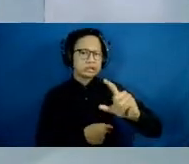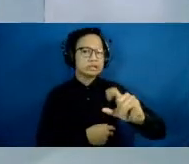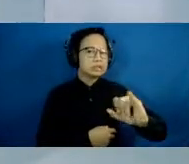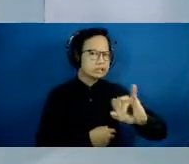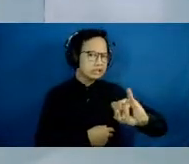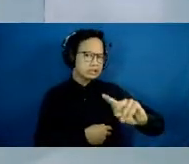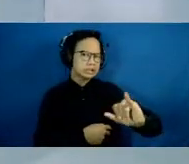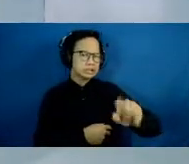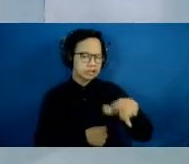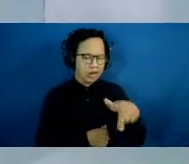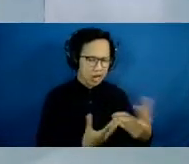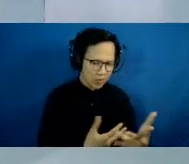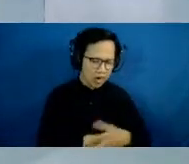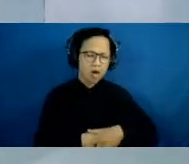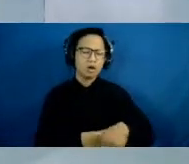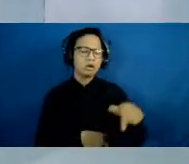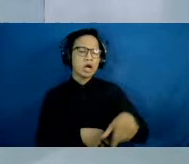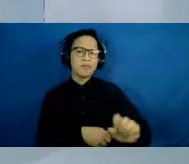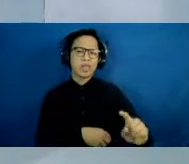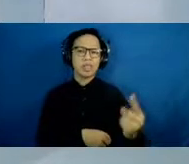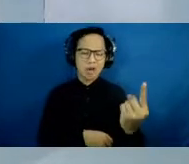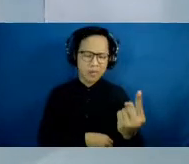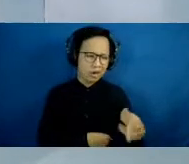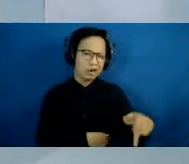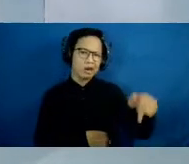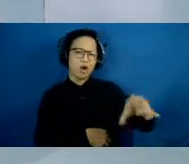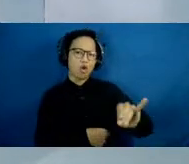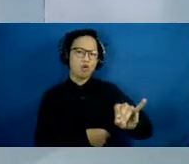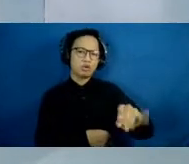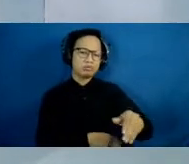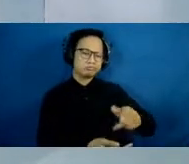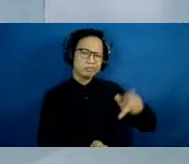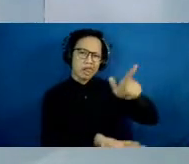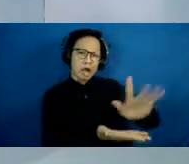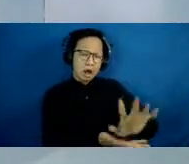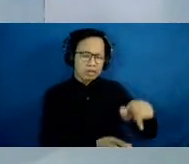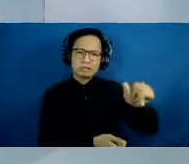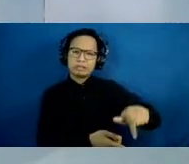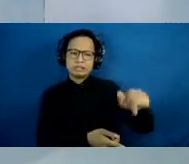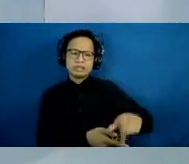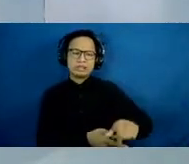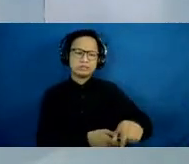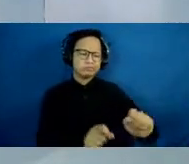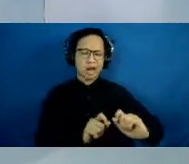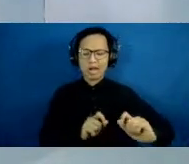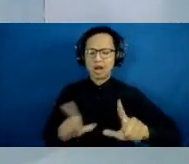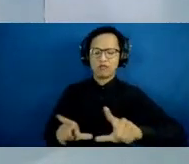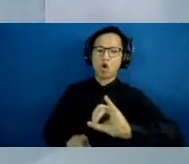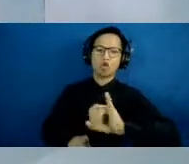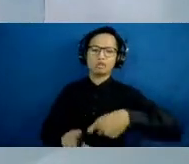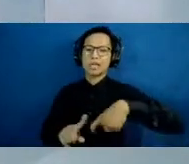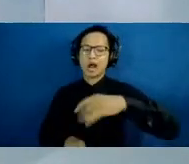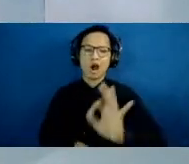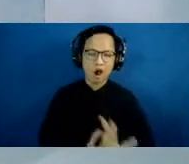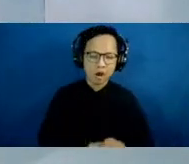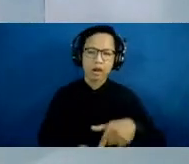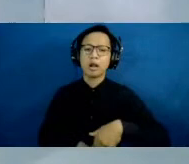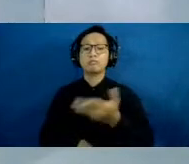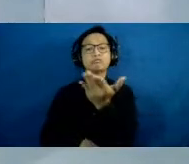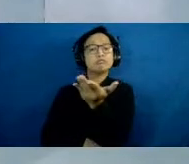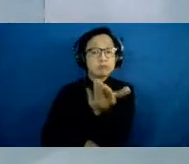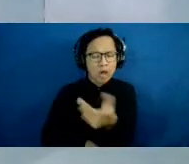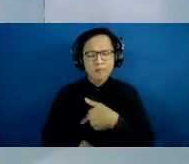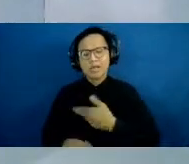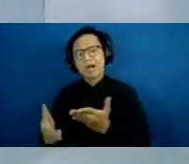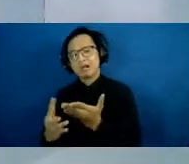yang pertama adalah mereka itu tidak terdaftar di OJK. Jadi makanya untuk memastikannya tadi kawan-kawan BBI semua bisa mengakses ke kontak